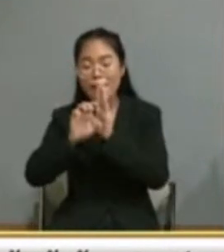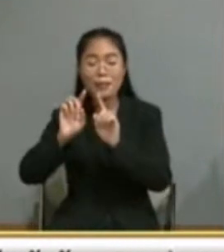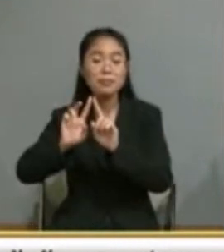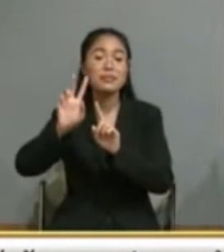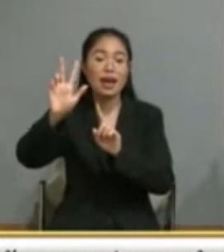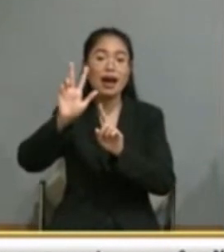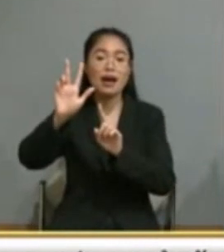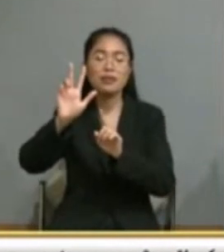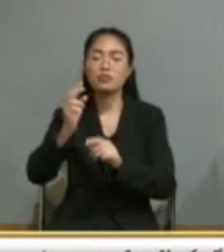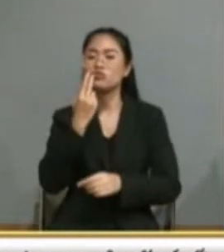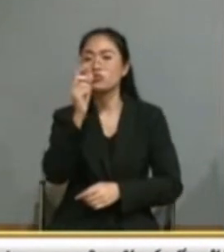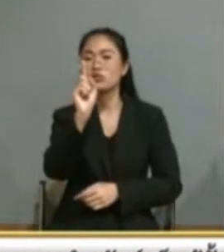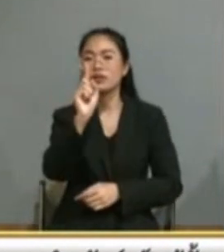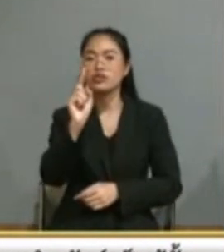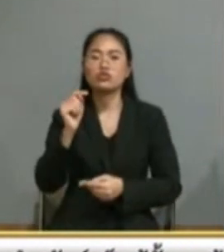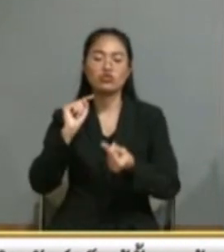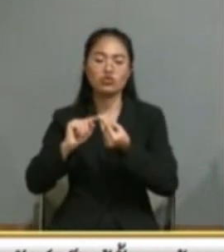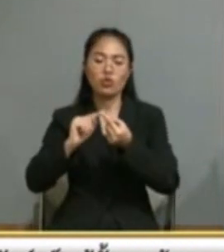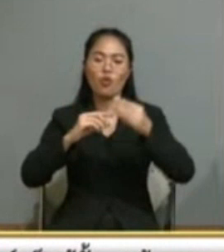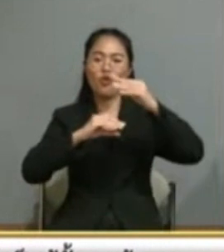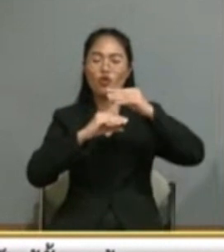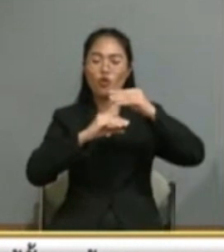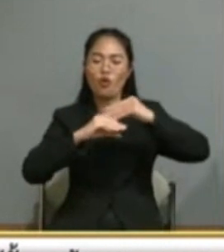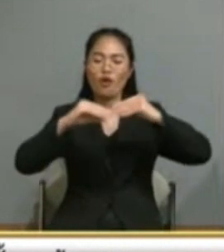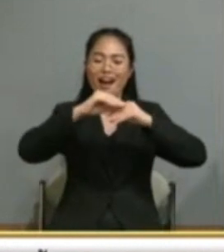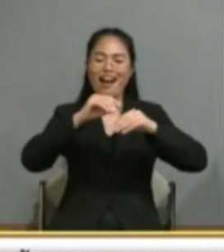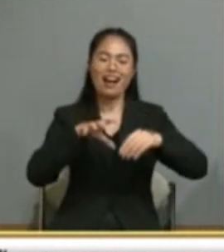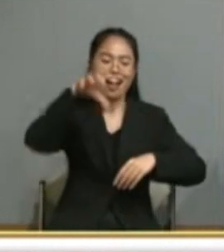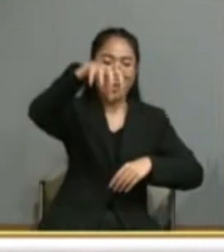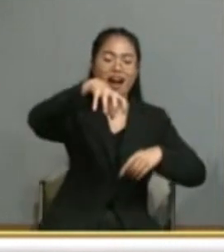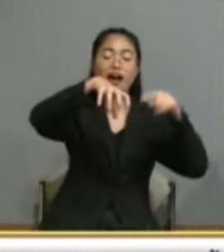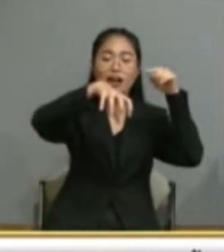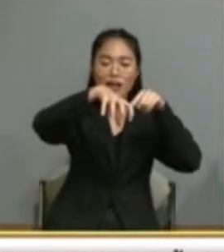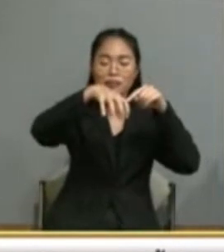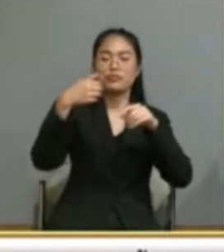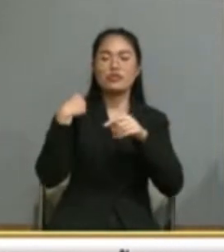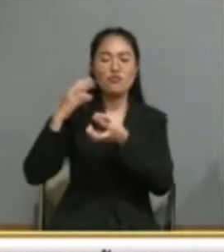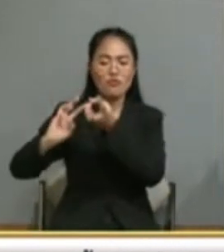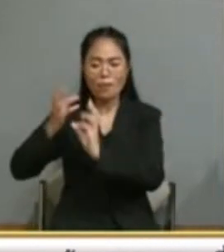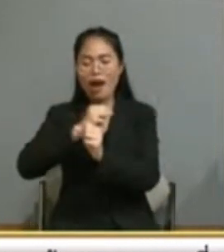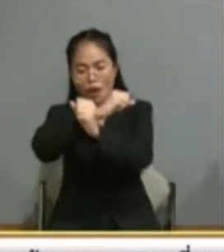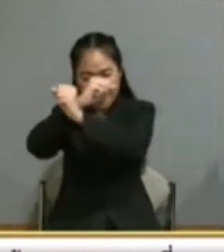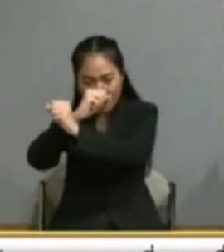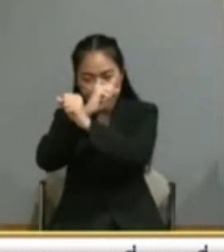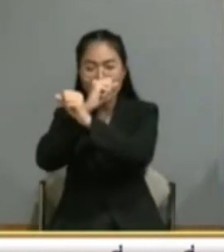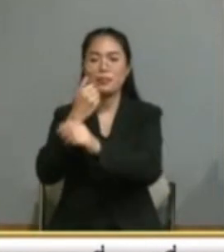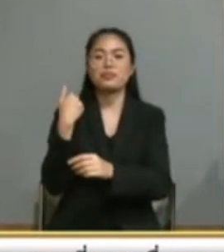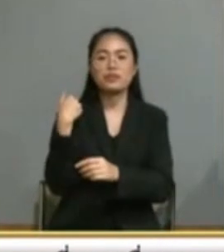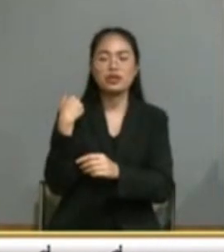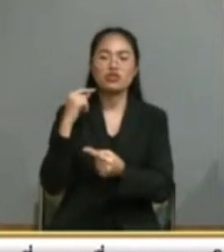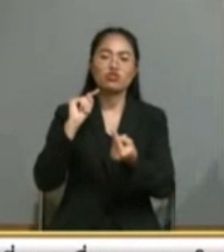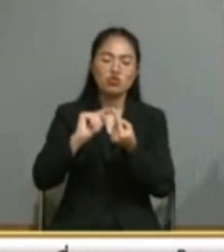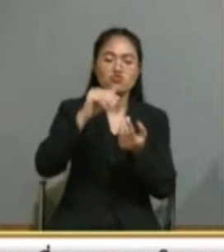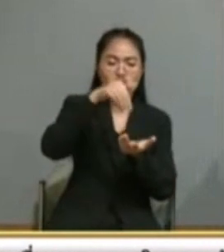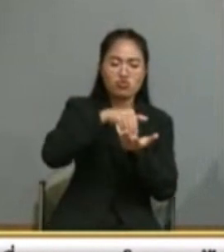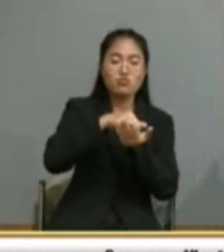3ก็จะเปเรื่องของสารลปโภคภัยในสนามบนก็จะมีอาคารดับเพลงแล้วก็อาคาร